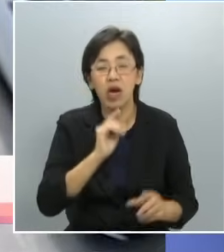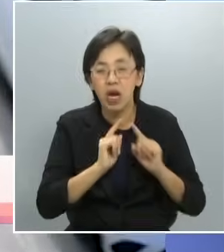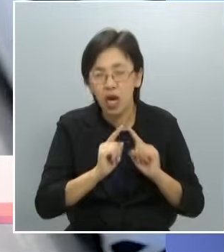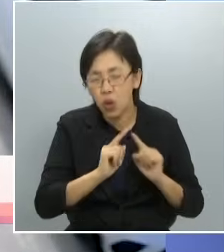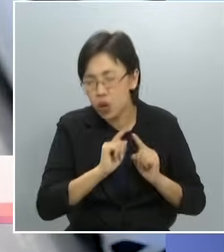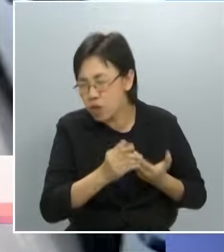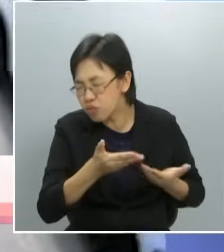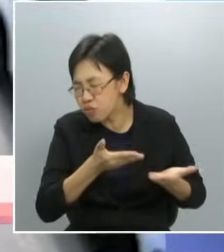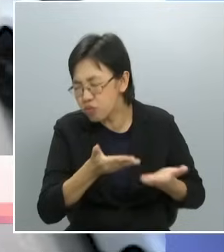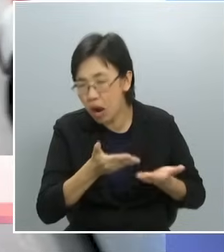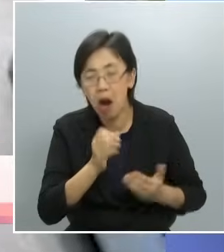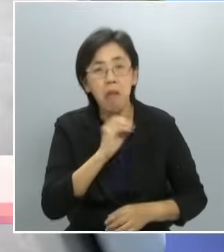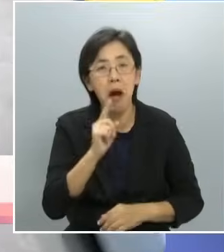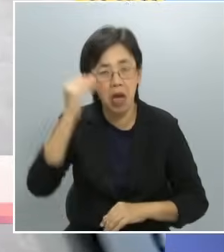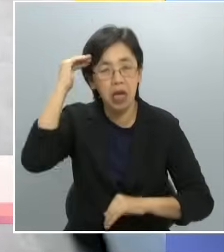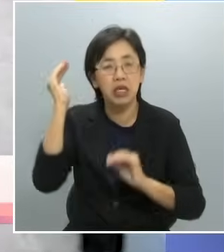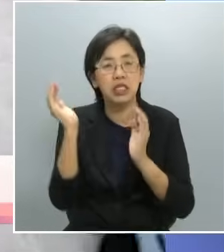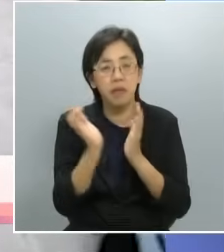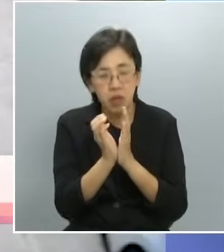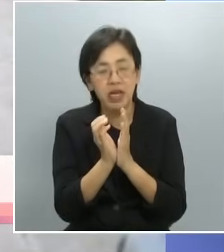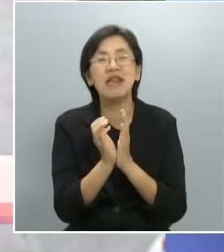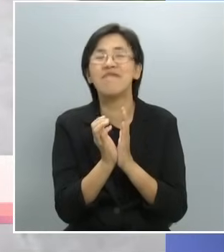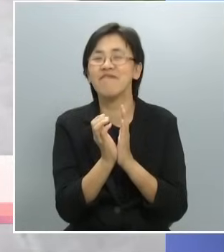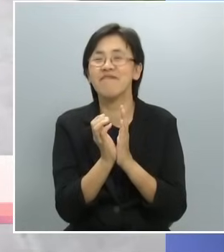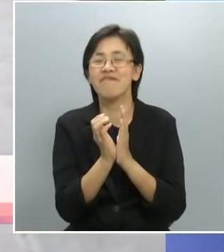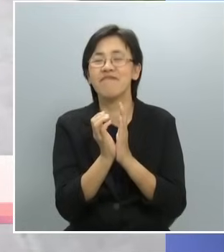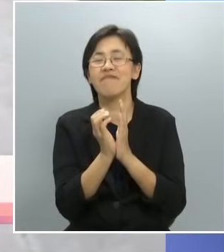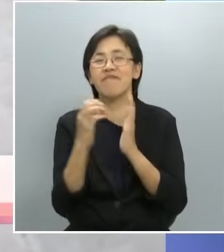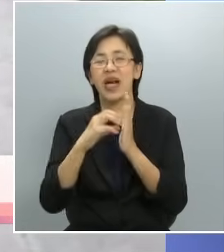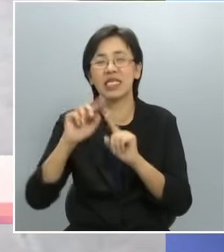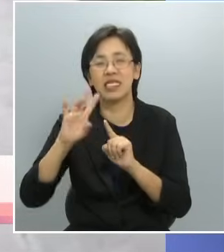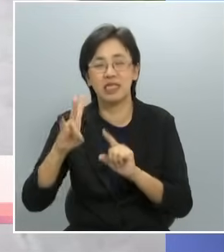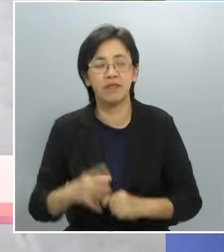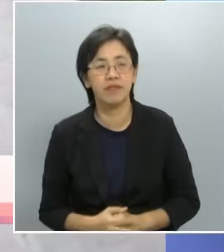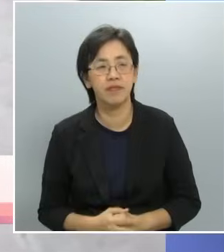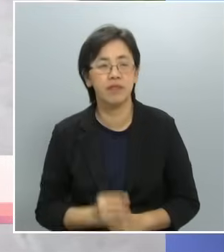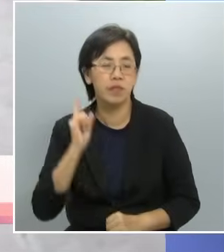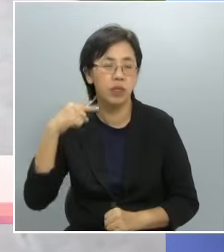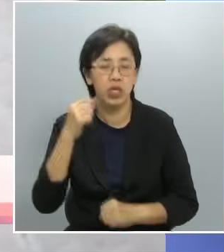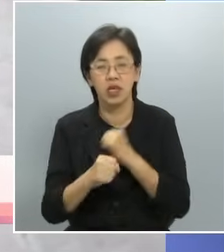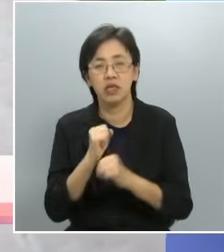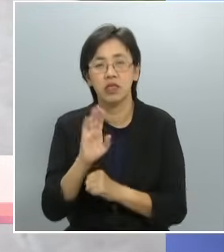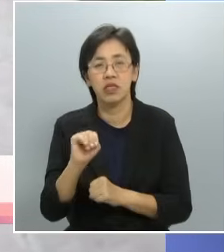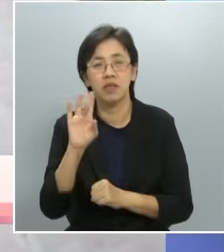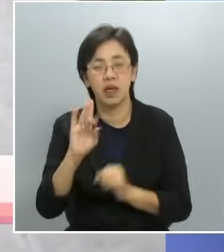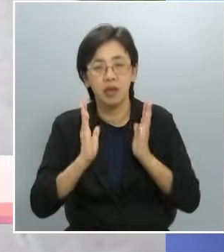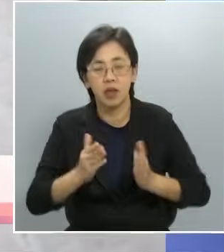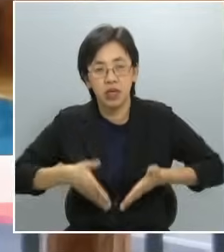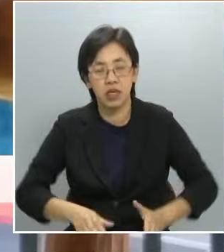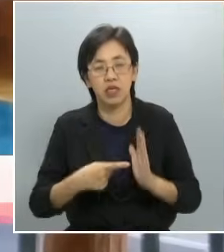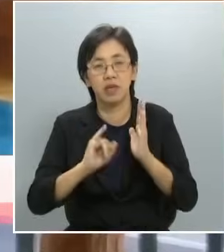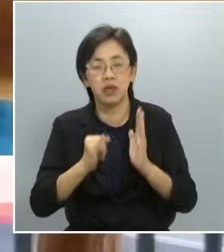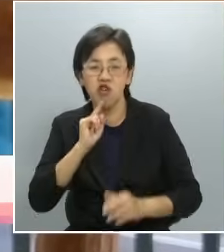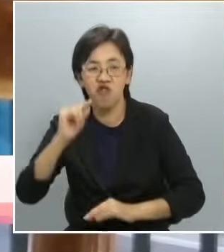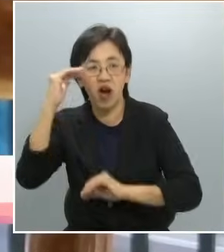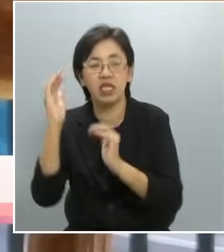คะก็บอกว่าเป็นตำรวจจากภาค7ย้อนไปนะคะคุณพัชรีวัย48ปีเป็นคนประจวบไปแจ้งความกับตำรวจค่ะ